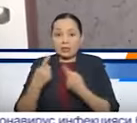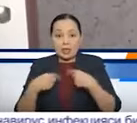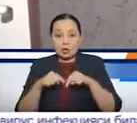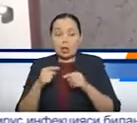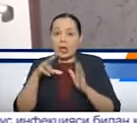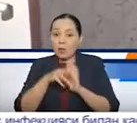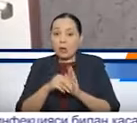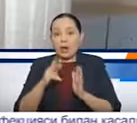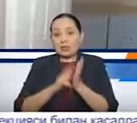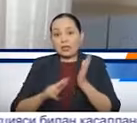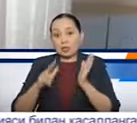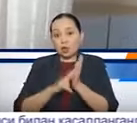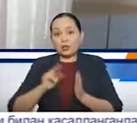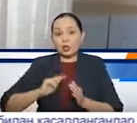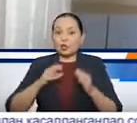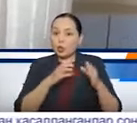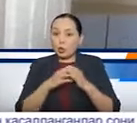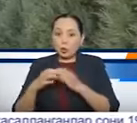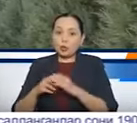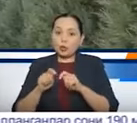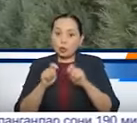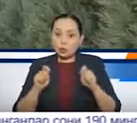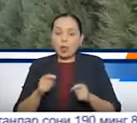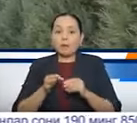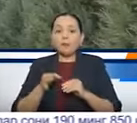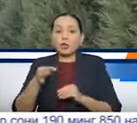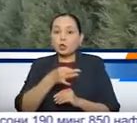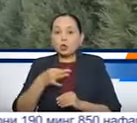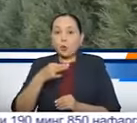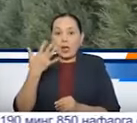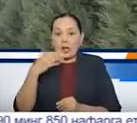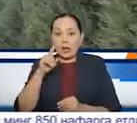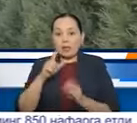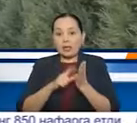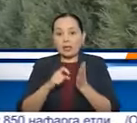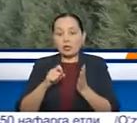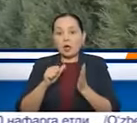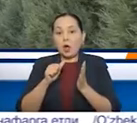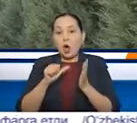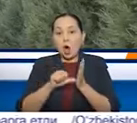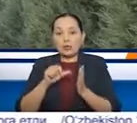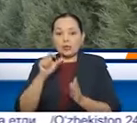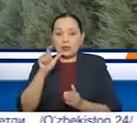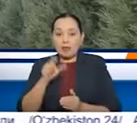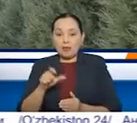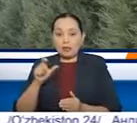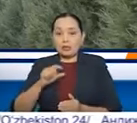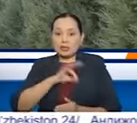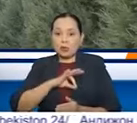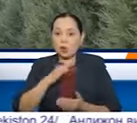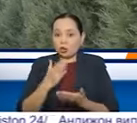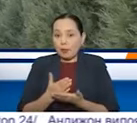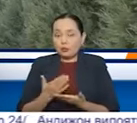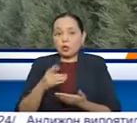tashkilotlardan iborat 88 ta ishchi guruhi tuzildi. Tumanimiz hududida 51706 nafardan ortiq iste'molchi mavjud